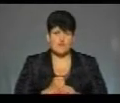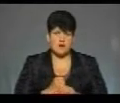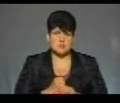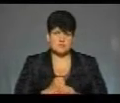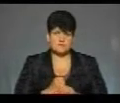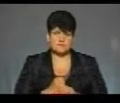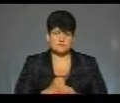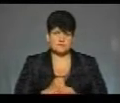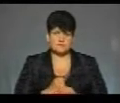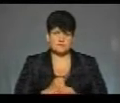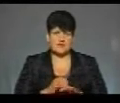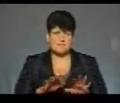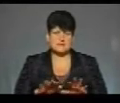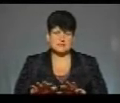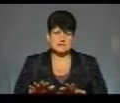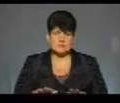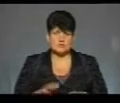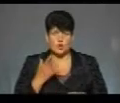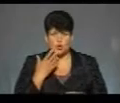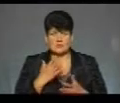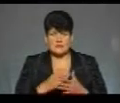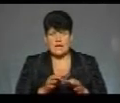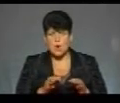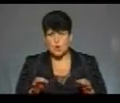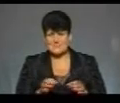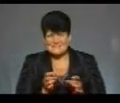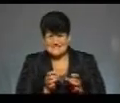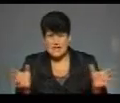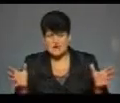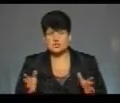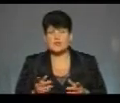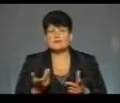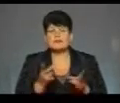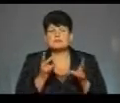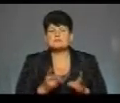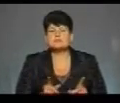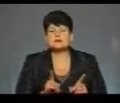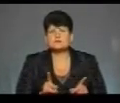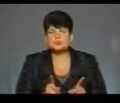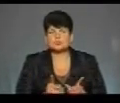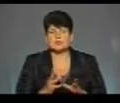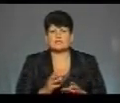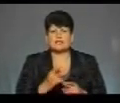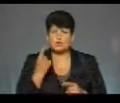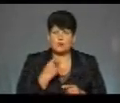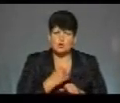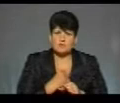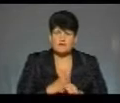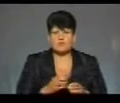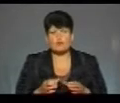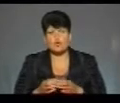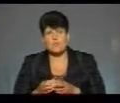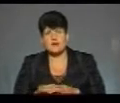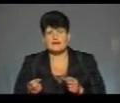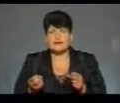це безпосередньо на місцевості, коли є розтяжка, які небезпеки, як працювати індивідуально, як працювати в команді, які є